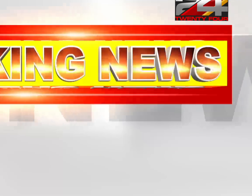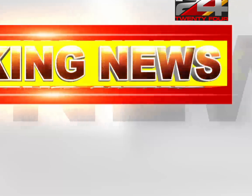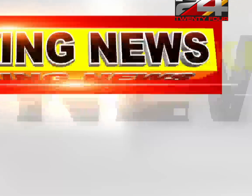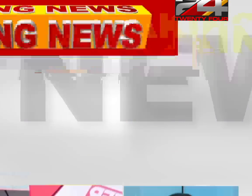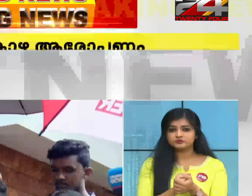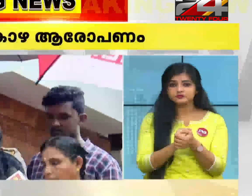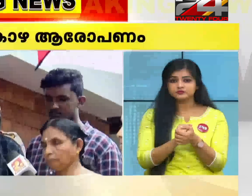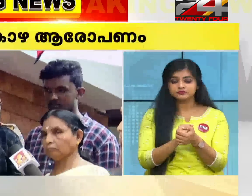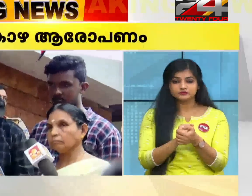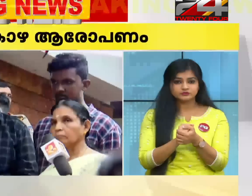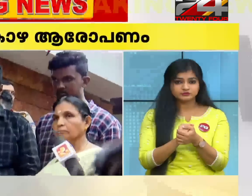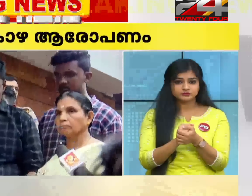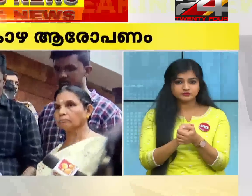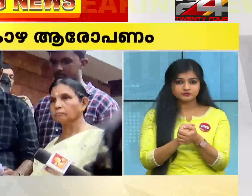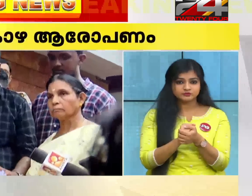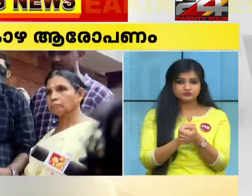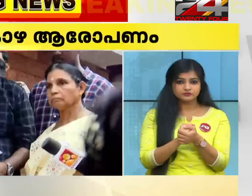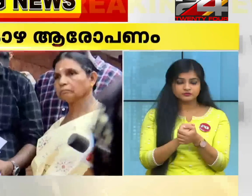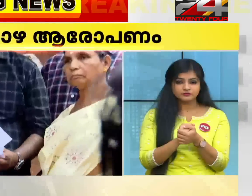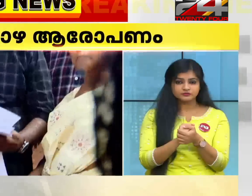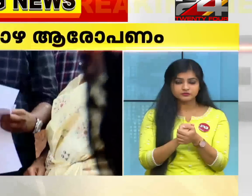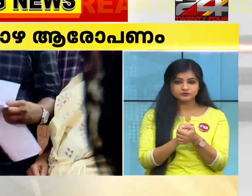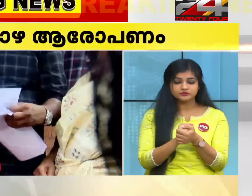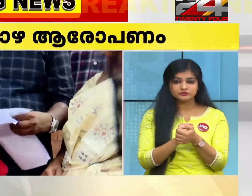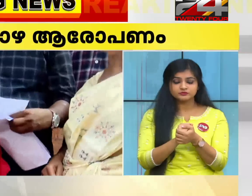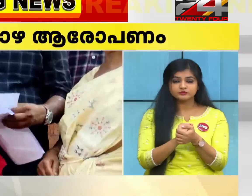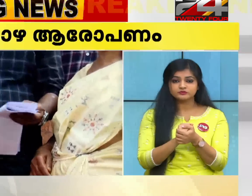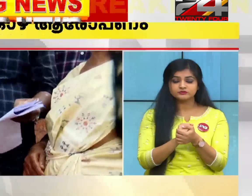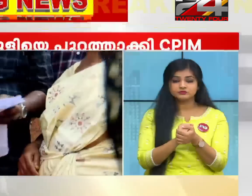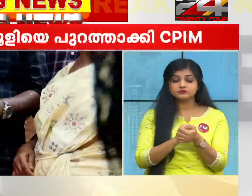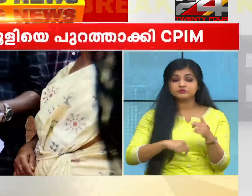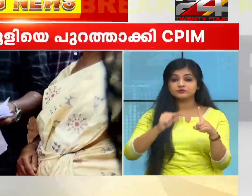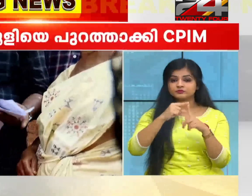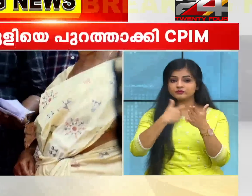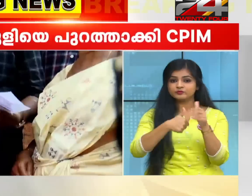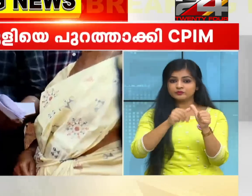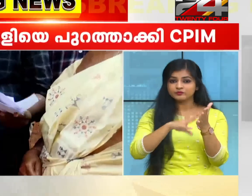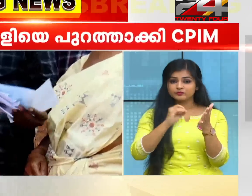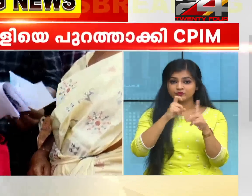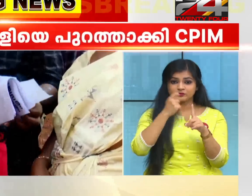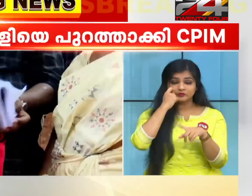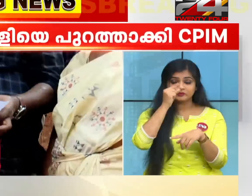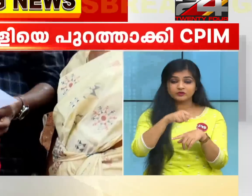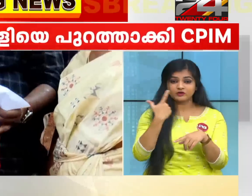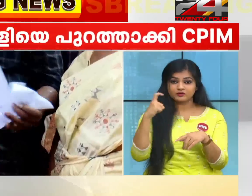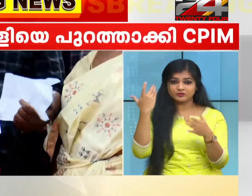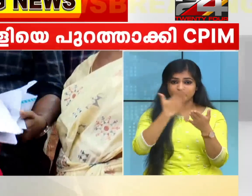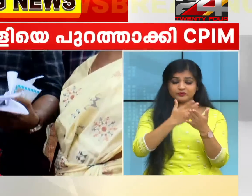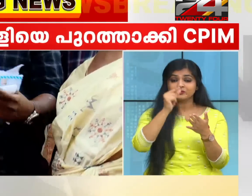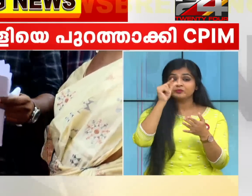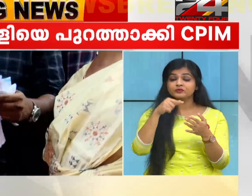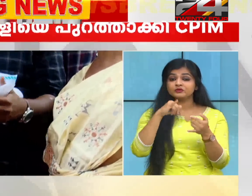ഉന്മേഷ്, എന്തായാലും പ്രമോദ് കോട്ടൂളി ഈ പരാതിക്കാരൻ എന്ന് പറയപ്പെടുന്ന ആളുടെ വീട്ടിന്